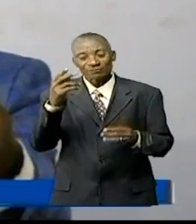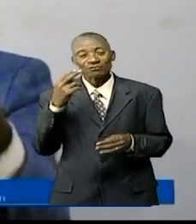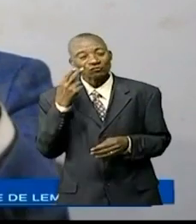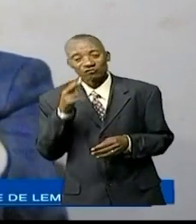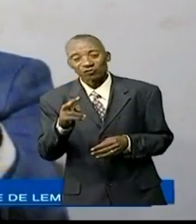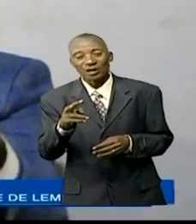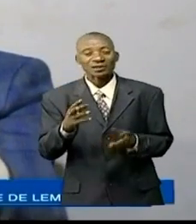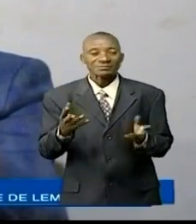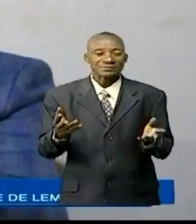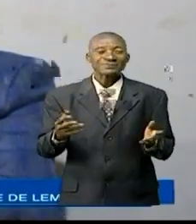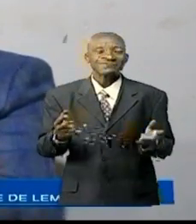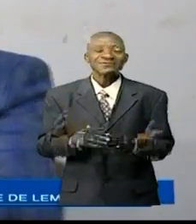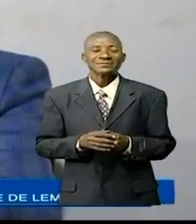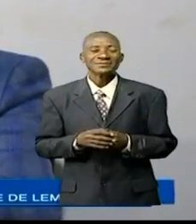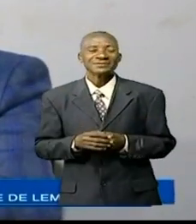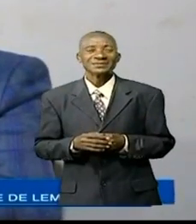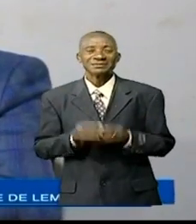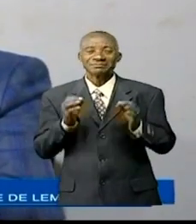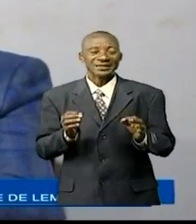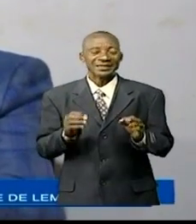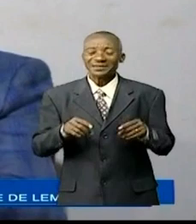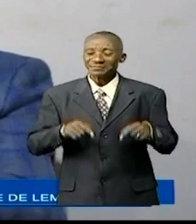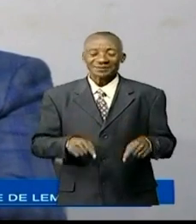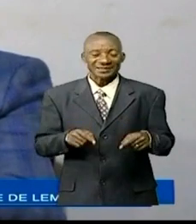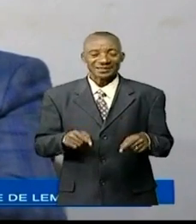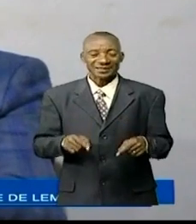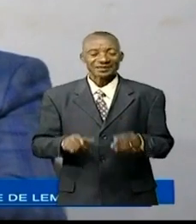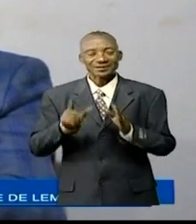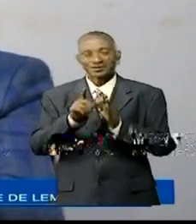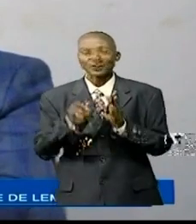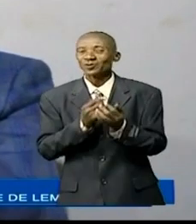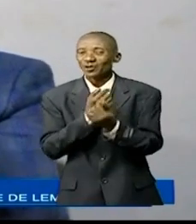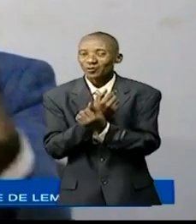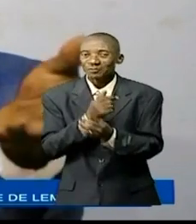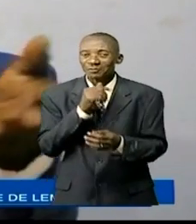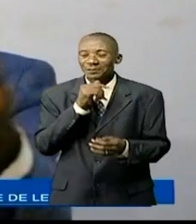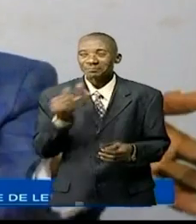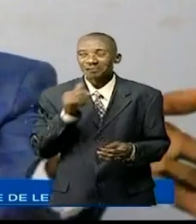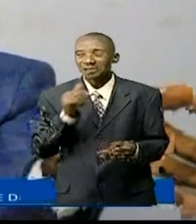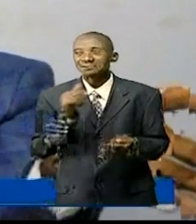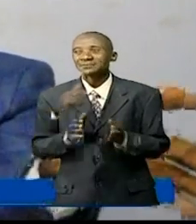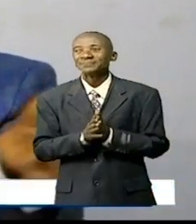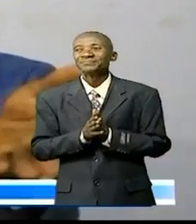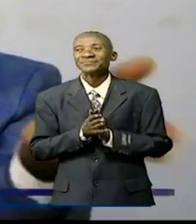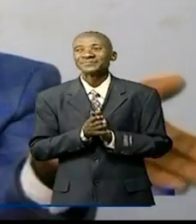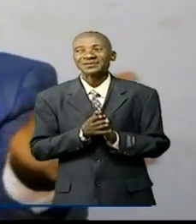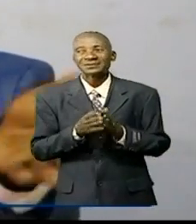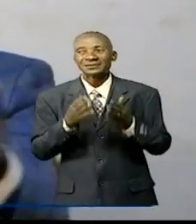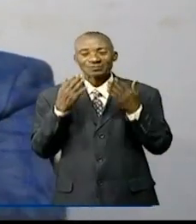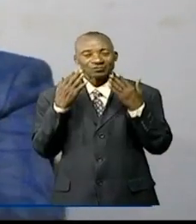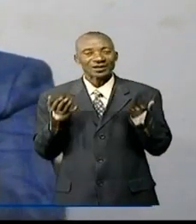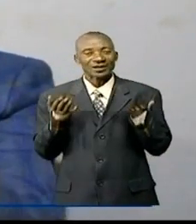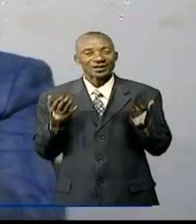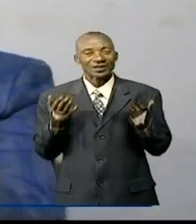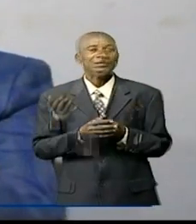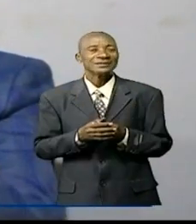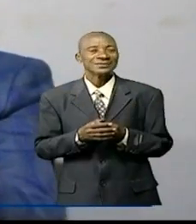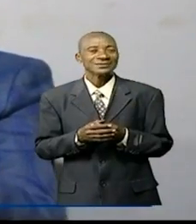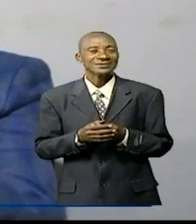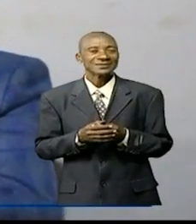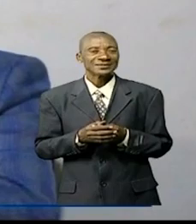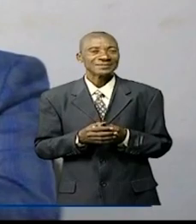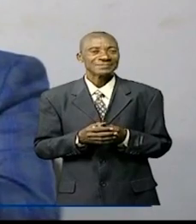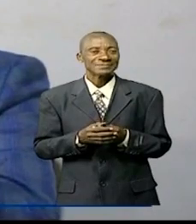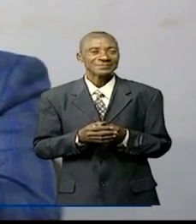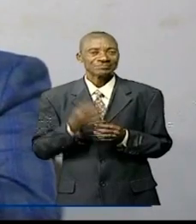vendre ça. Si ce n'est pas bon, je dis non, ça ce n'est pas à consommer. Là, on va appeler le service spécial, la police, pour venir intervenir,